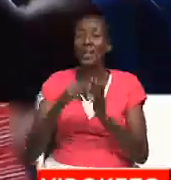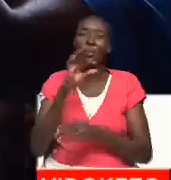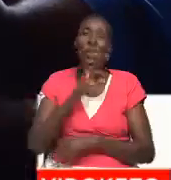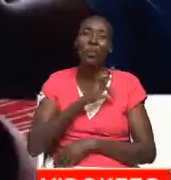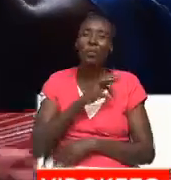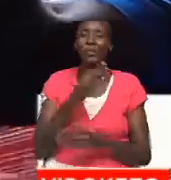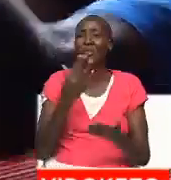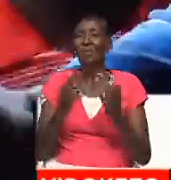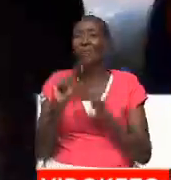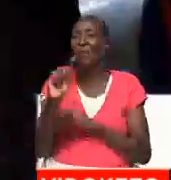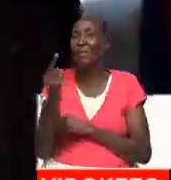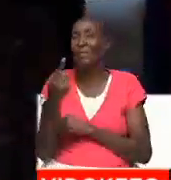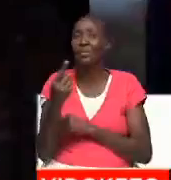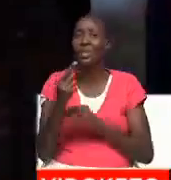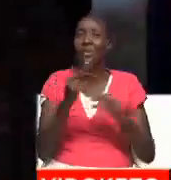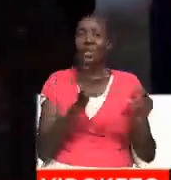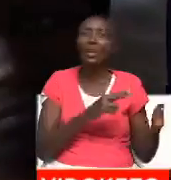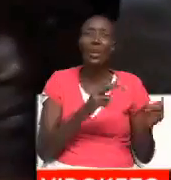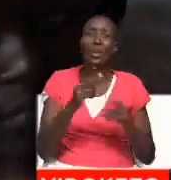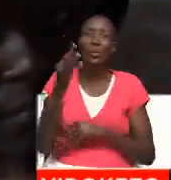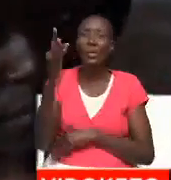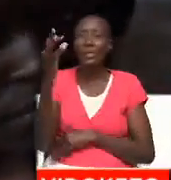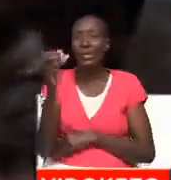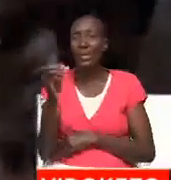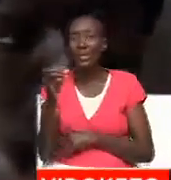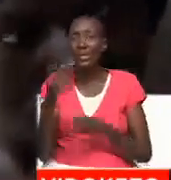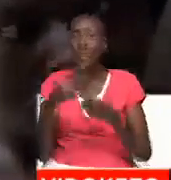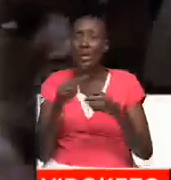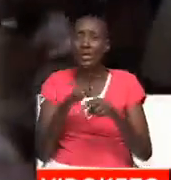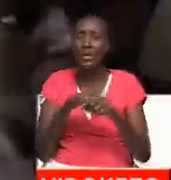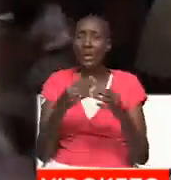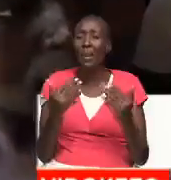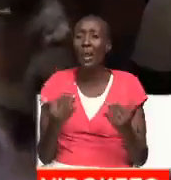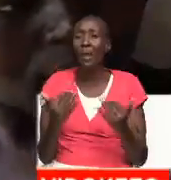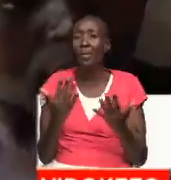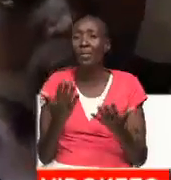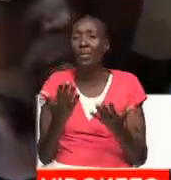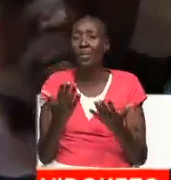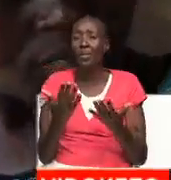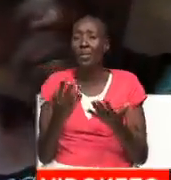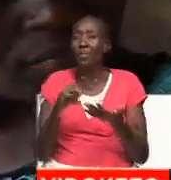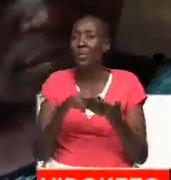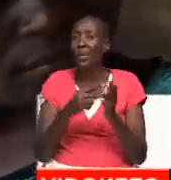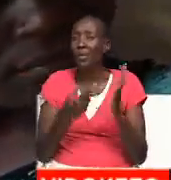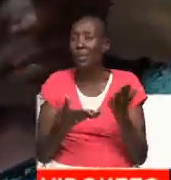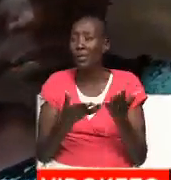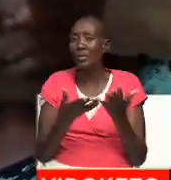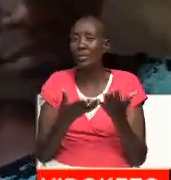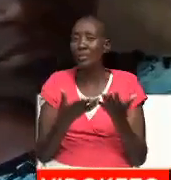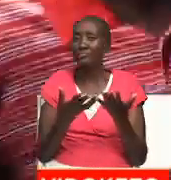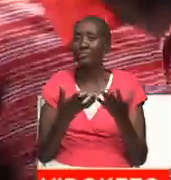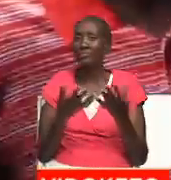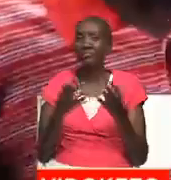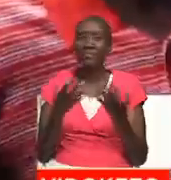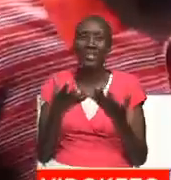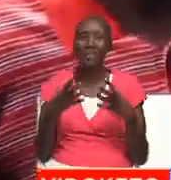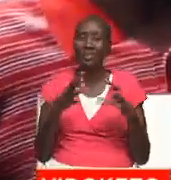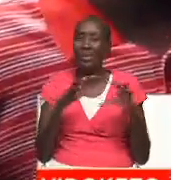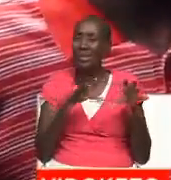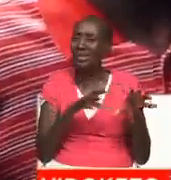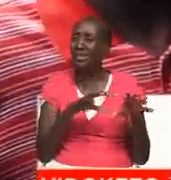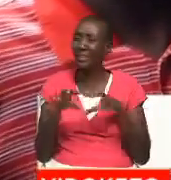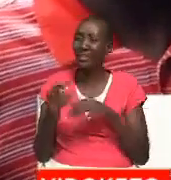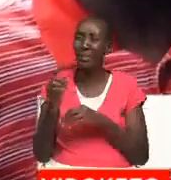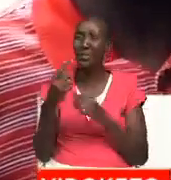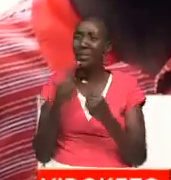tunabeba normal, tunabeba nga 30 bob. Sasa kama sasa inabeba, imebidi tuumize mpaka abiria. Tumeongea nao